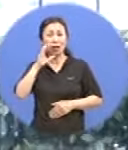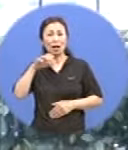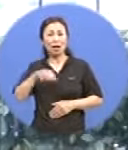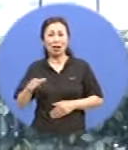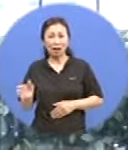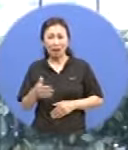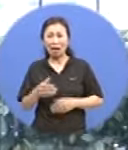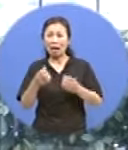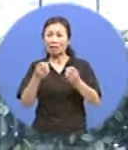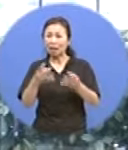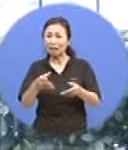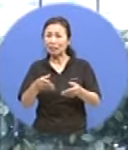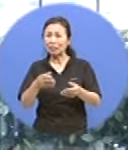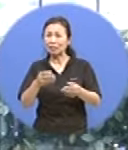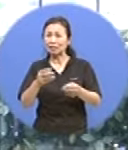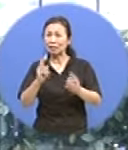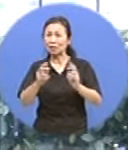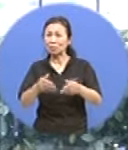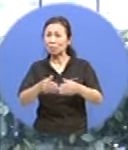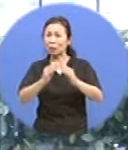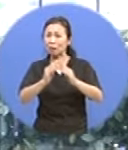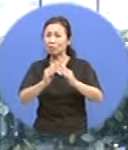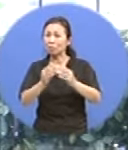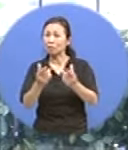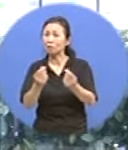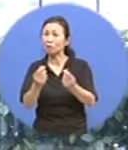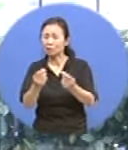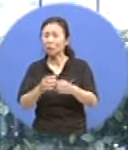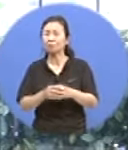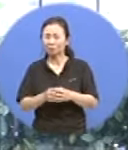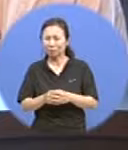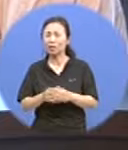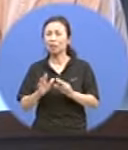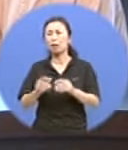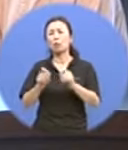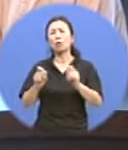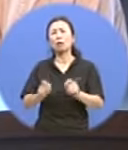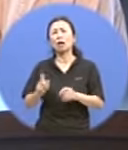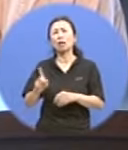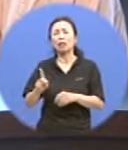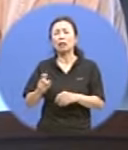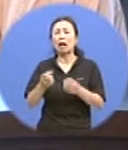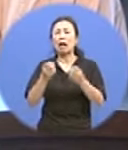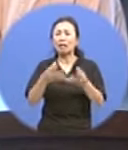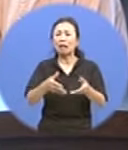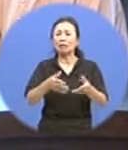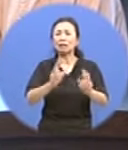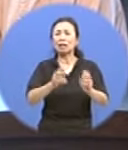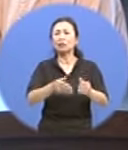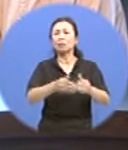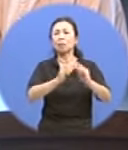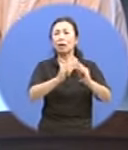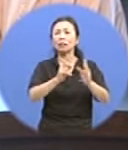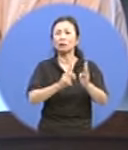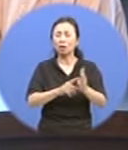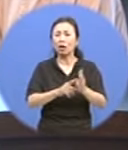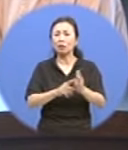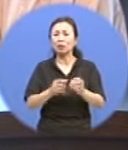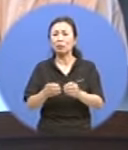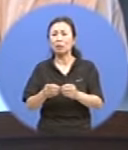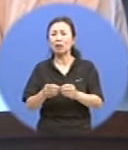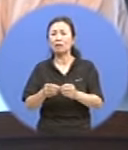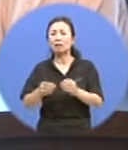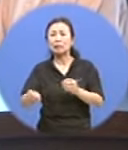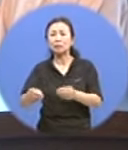と和歌山で今少し問題になってるのは、新規創業とか、それから第二の創業です